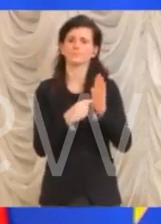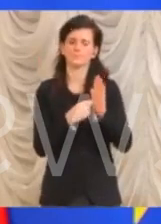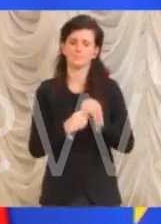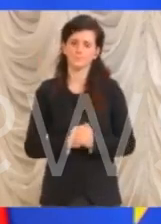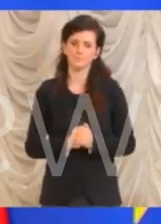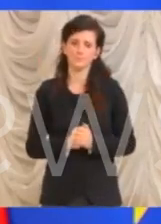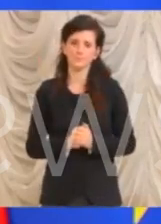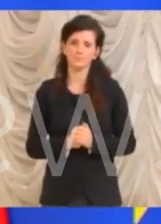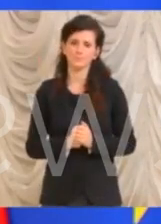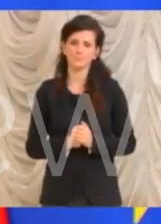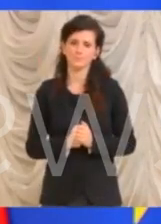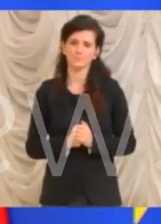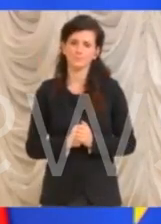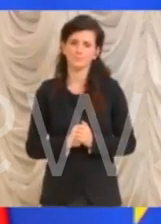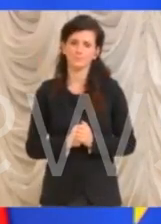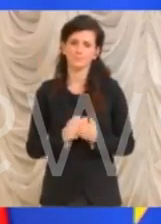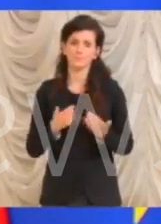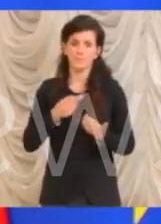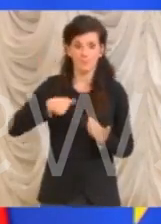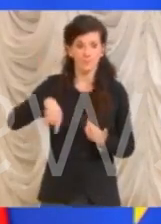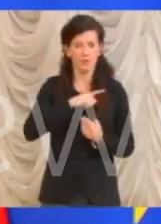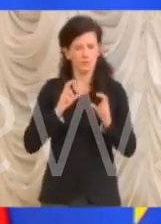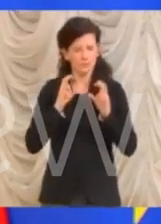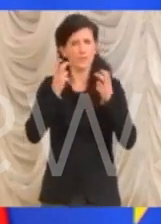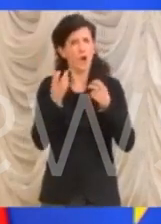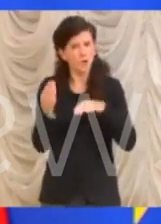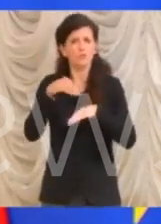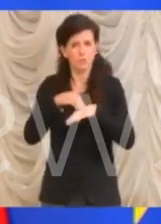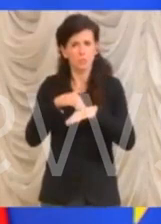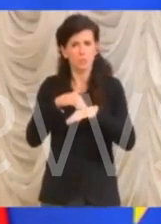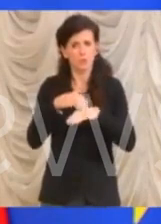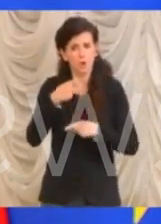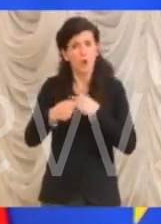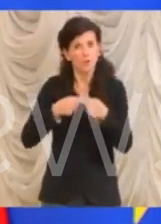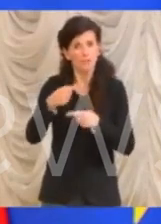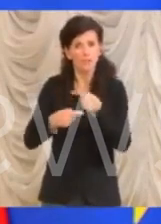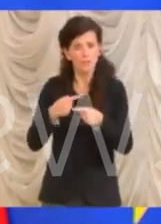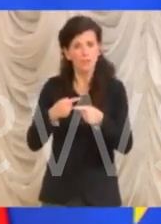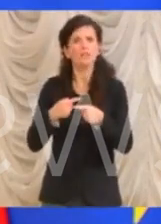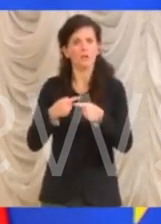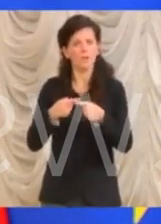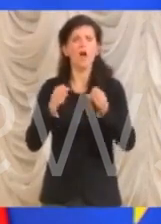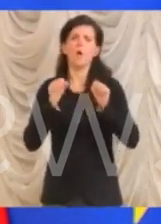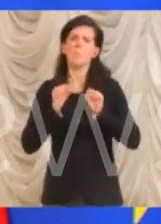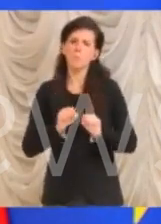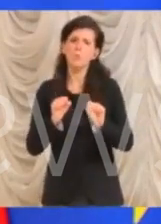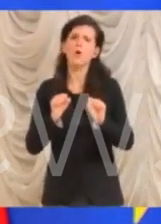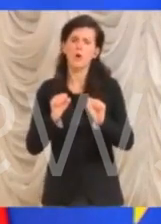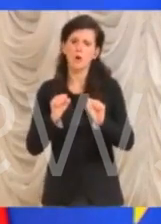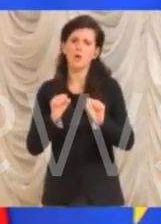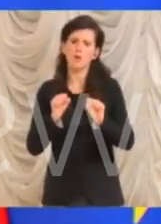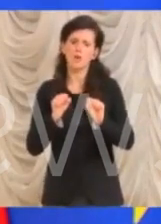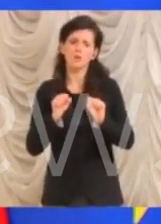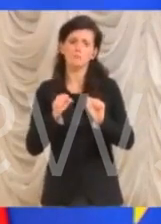questo ci consentirà questo sforzo ulteriore che vi chiedo ci consentirà di iniziare a valutare sempre con le raccomandazioni